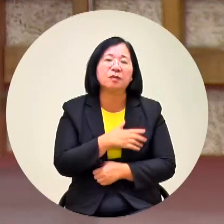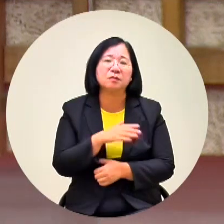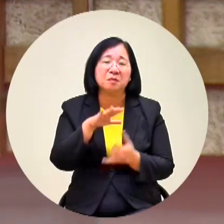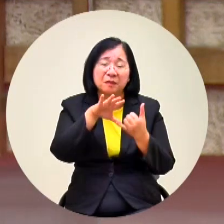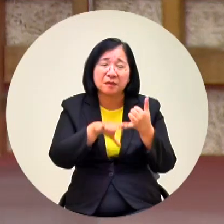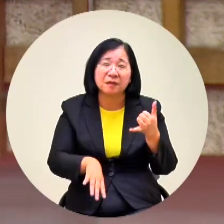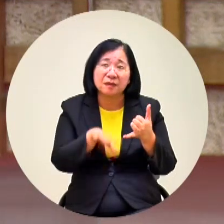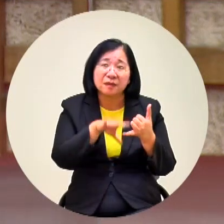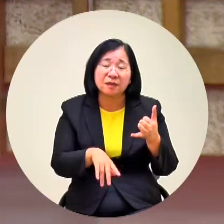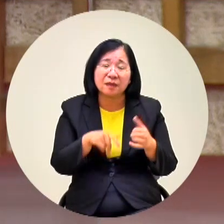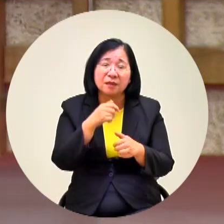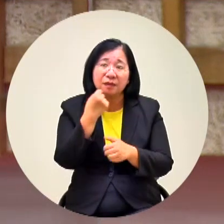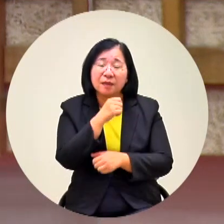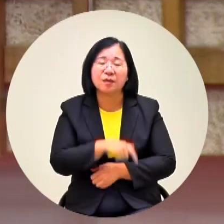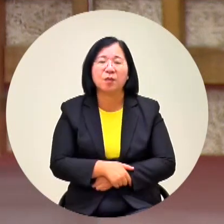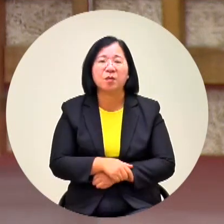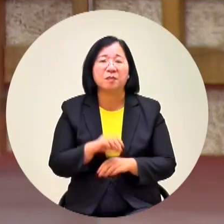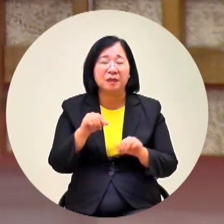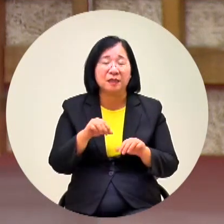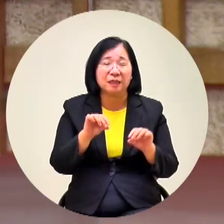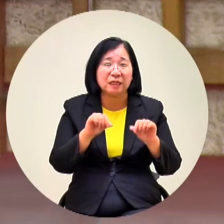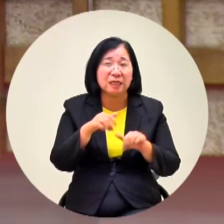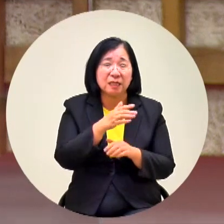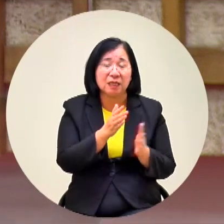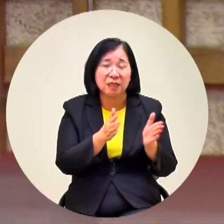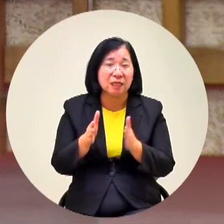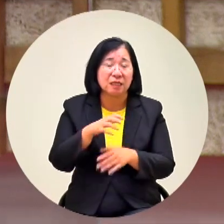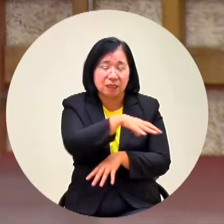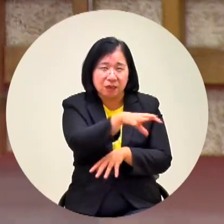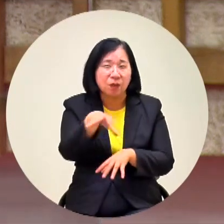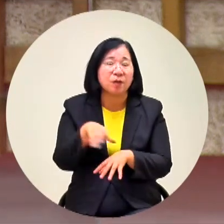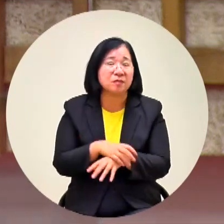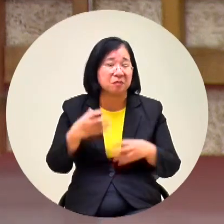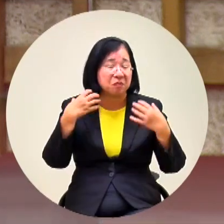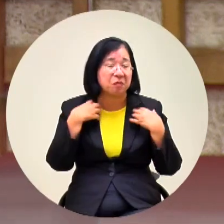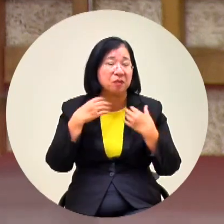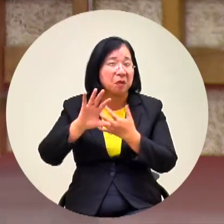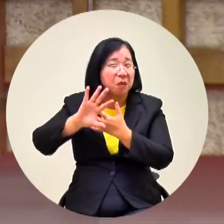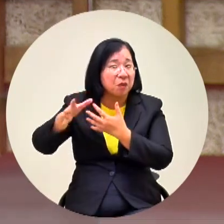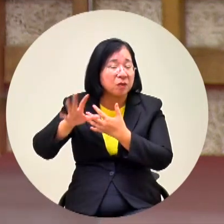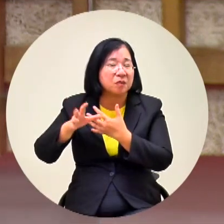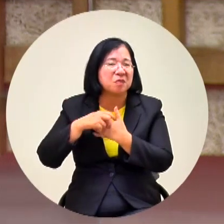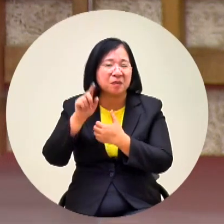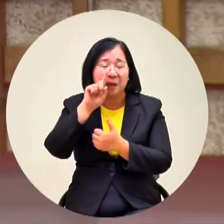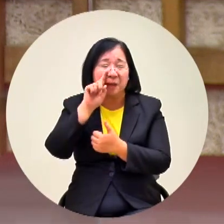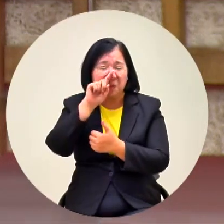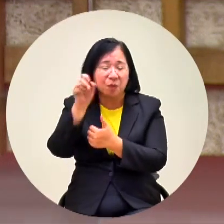环境上面，我们必须要承担的来自于境外的污染源，来自于固定污染源、移动污染源等等的问